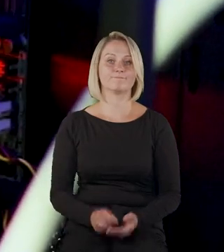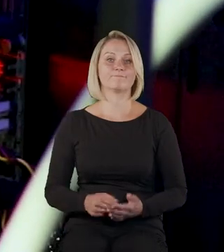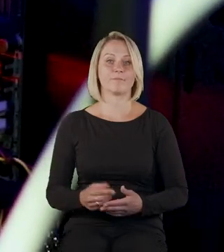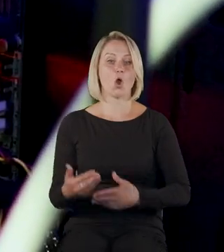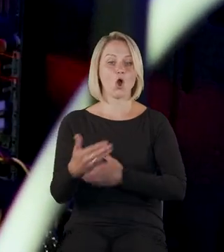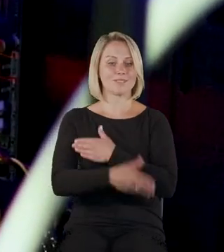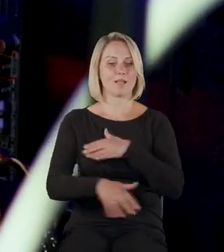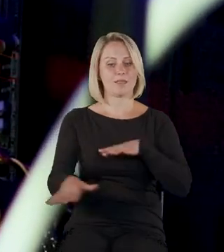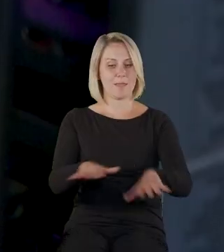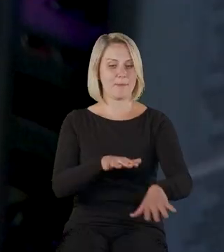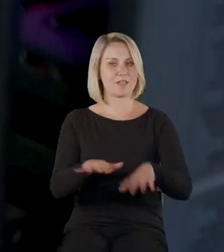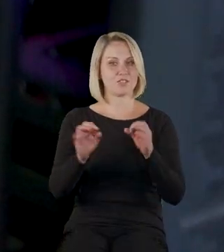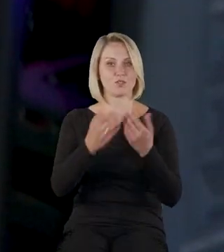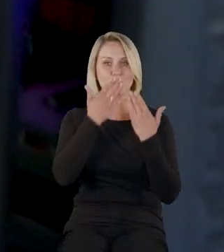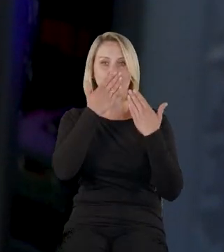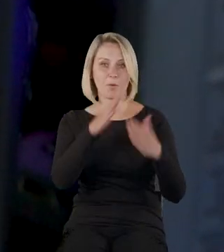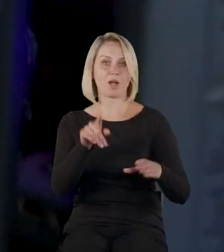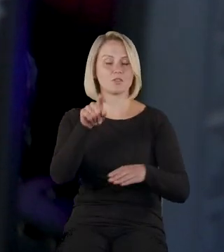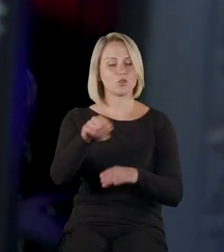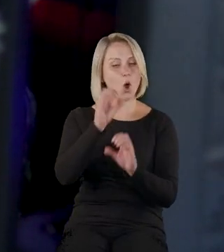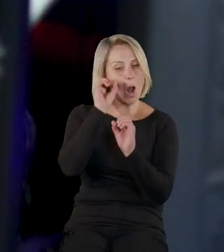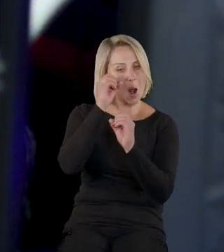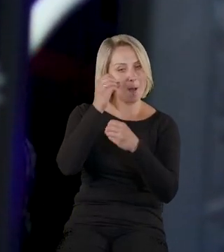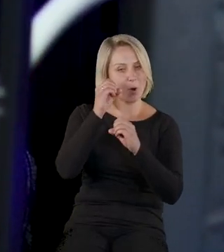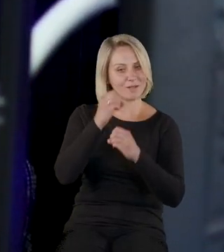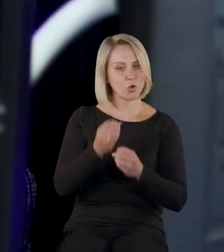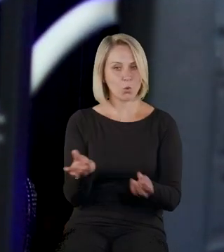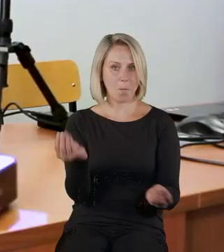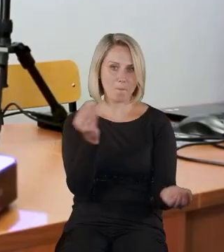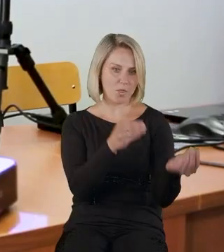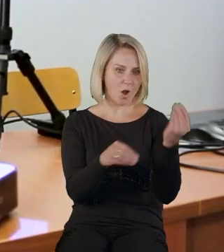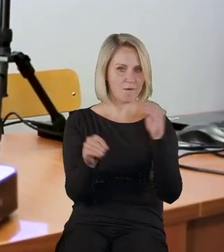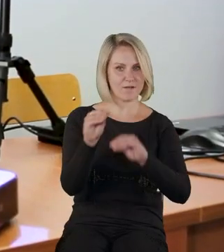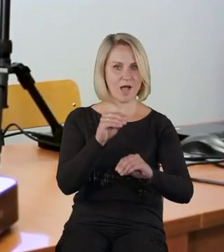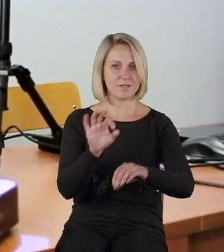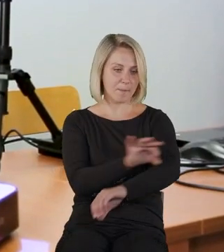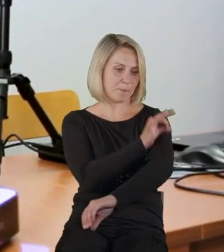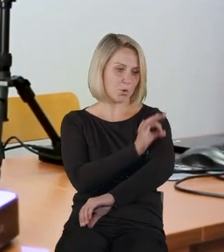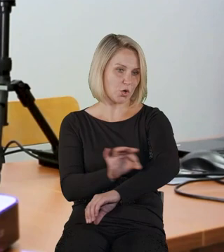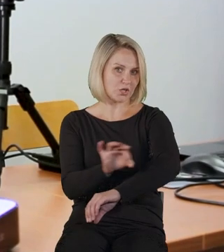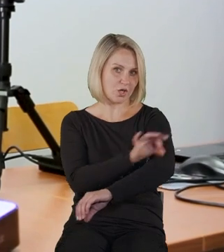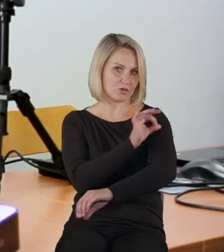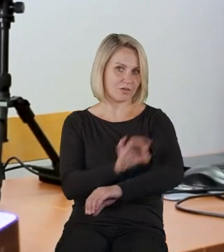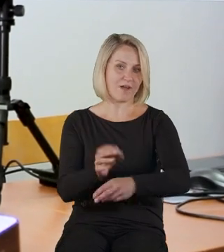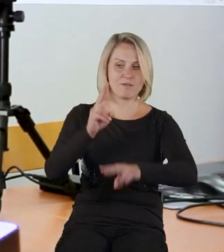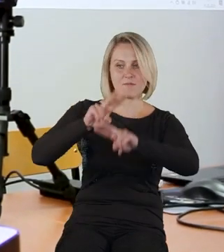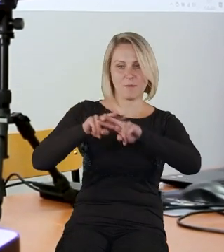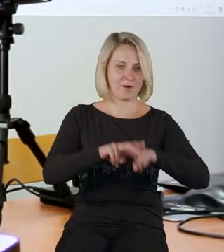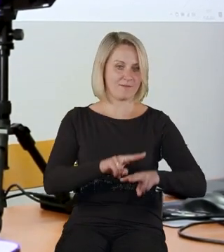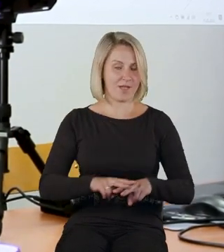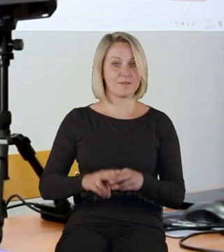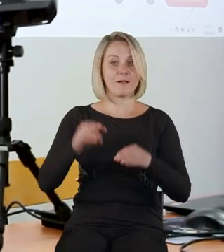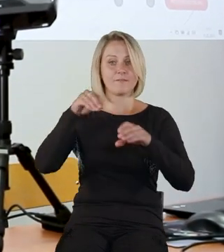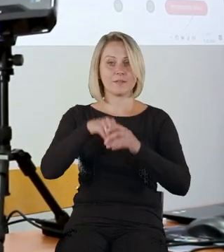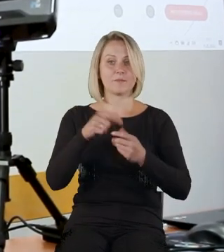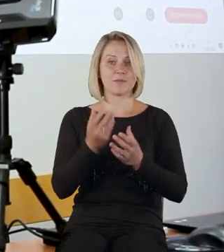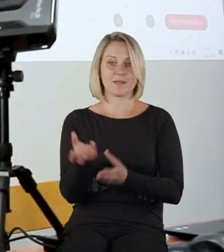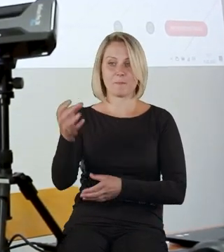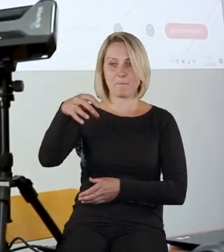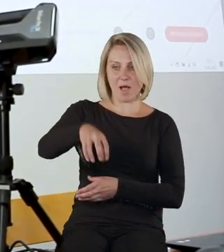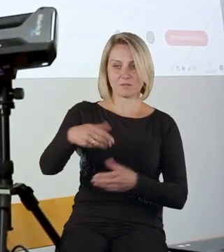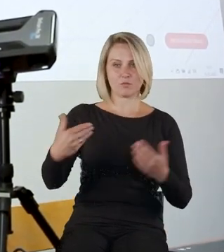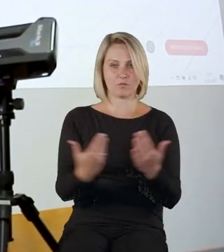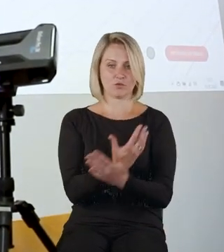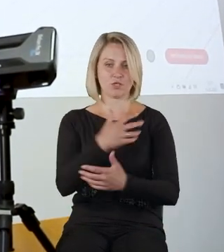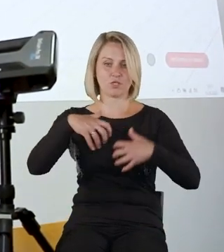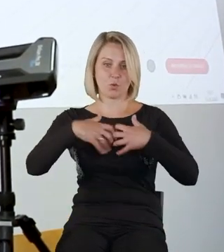Ostatnim miejscem, które dziś pokażemy, jest Laboratorium Modelowania, Projektowania i Rekonstrukcji. Wyposażone jest ono w bazę nowoczesnych